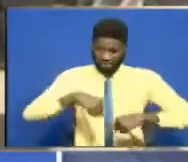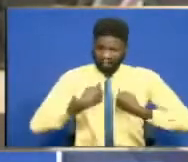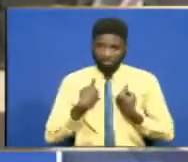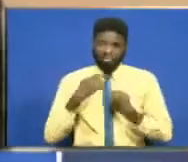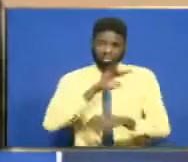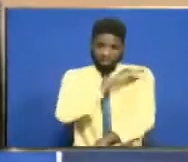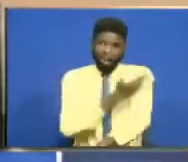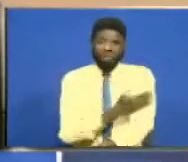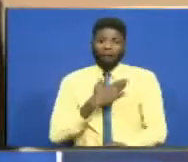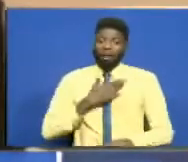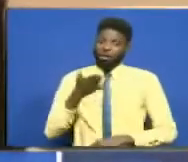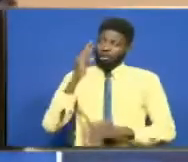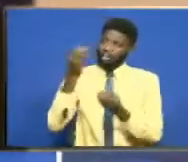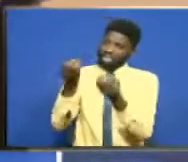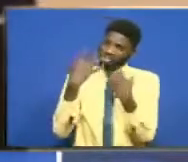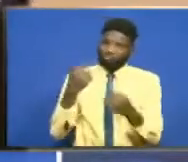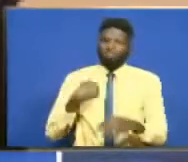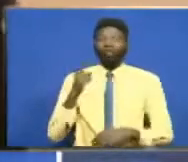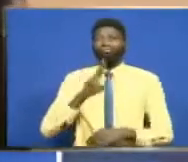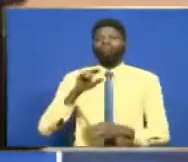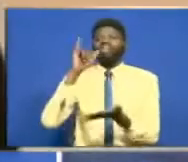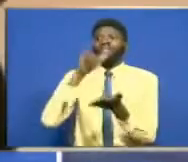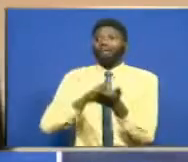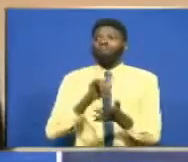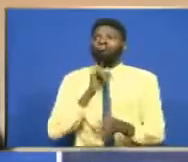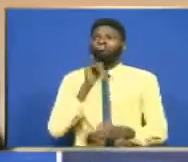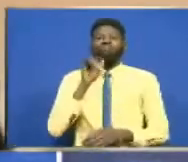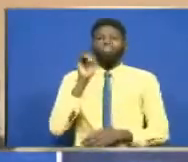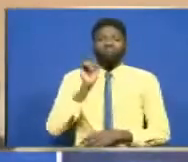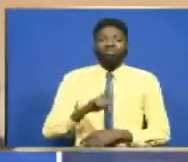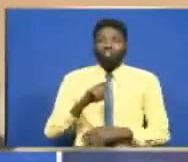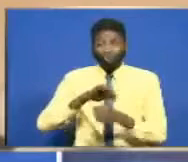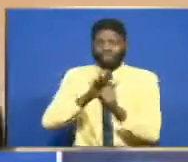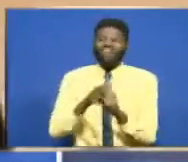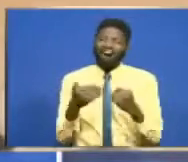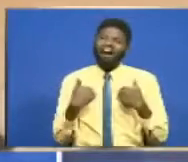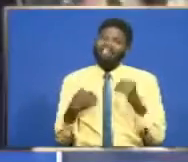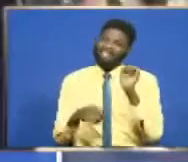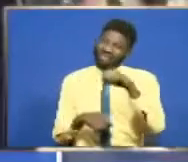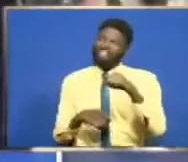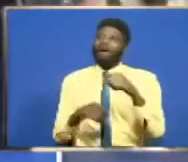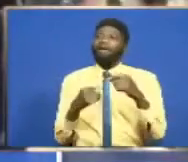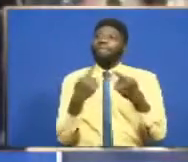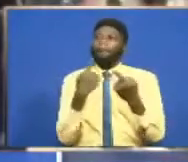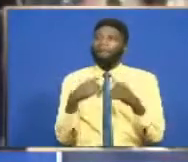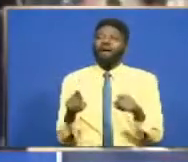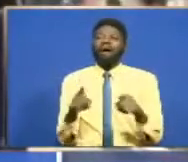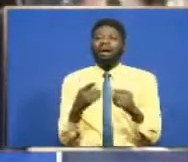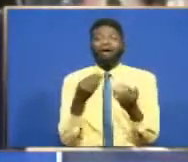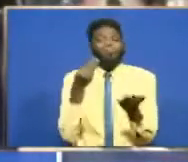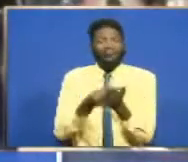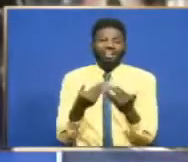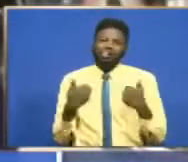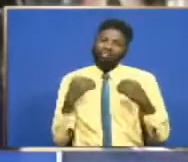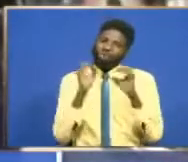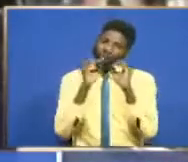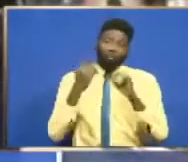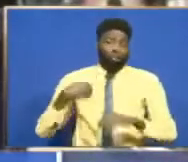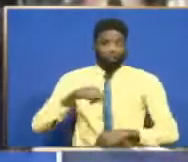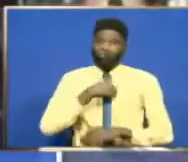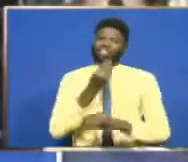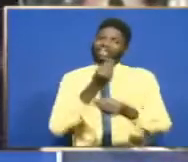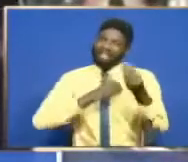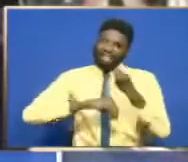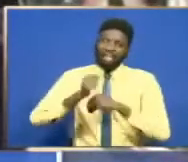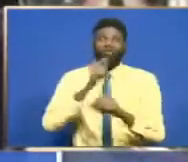amenipatia. Unaona? Sio ni haya hizo mambo na corona sawa. Iko lakini hakuna pesa sikuizi, hatuuzi vizuri.